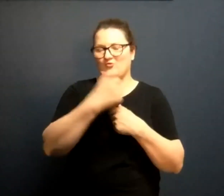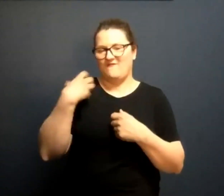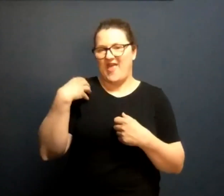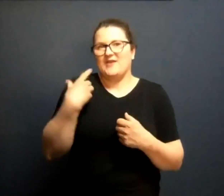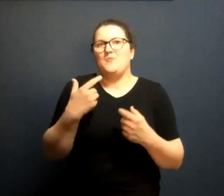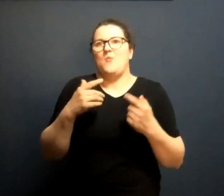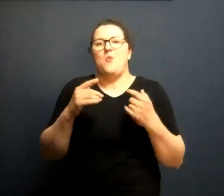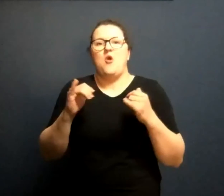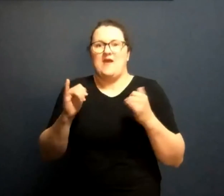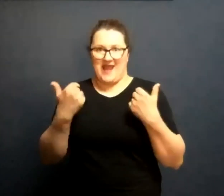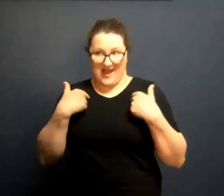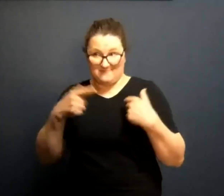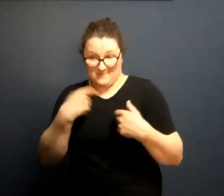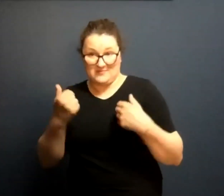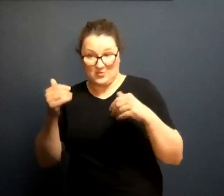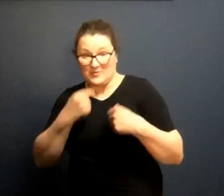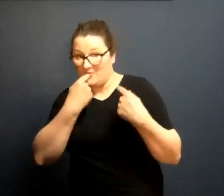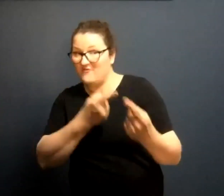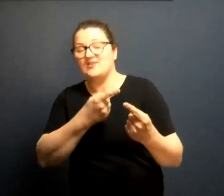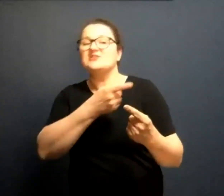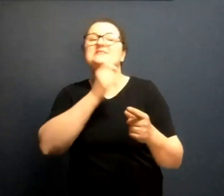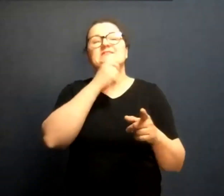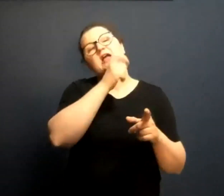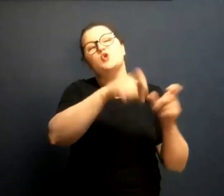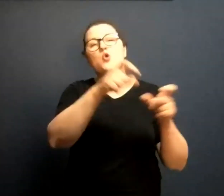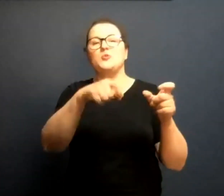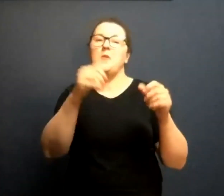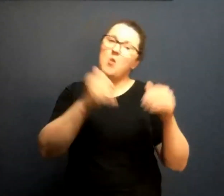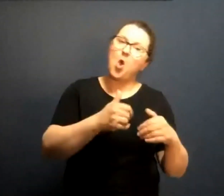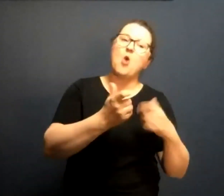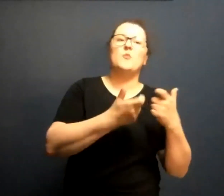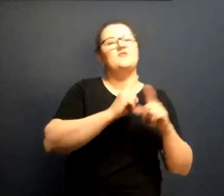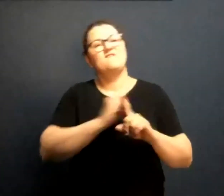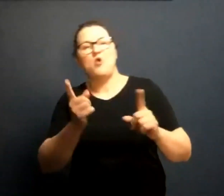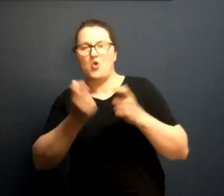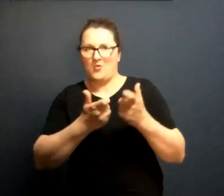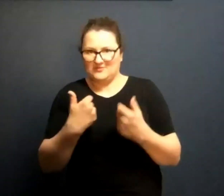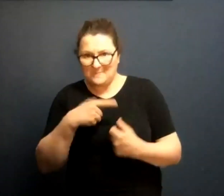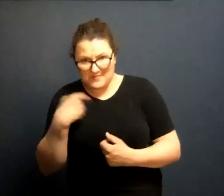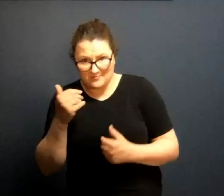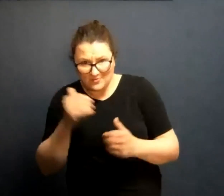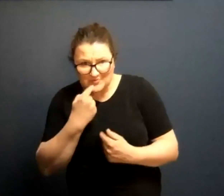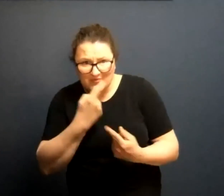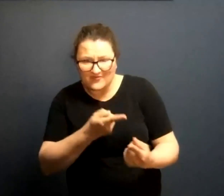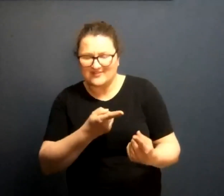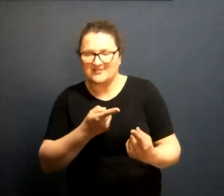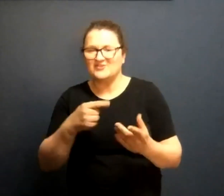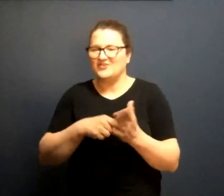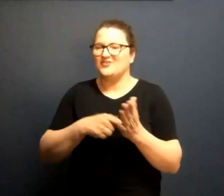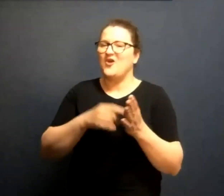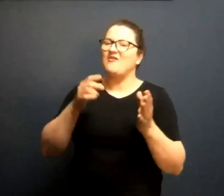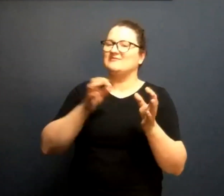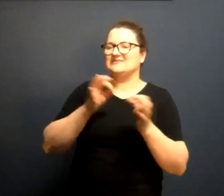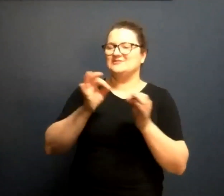co oni mogą, a czego nie mogą robić? Tutaj mi się zawsze przypomina taka historia z lata jeszcze przed